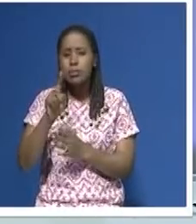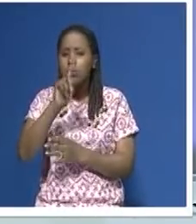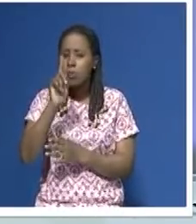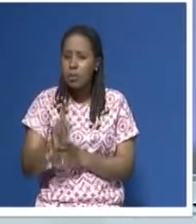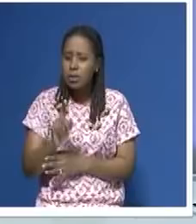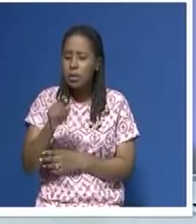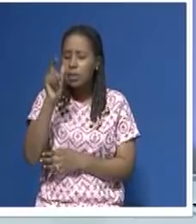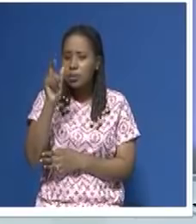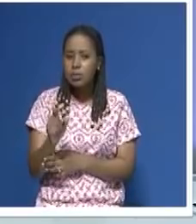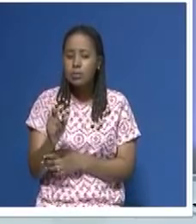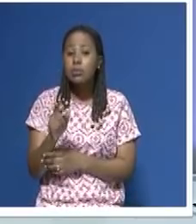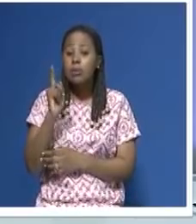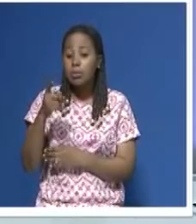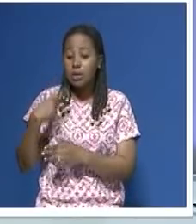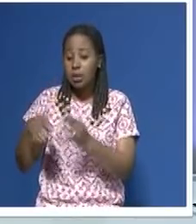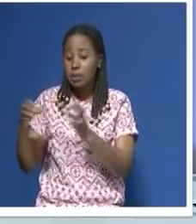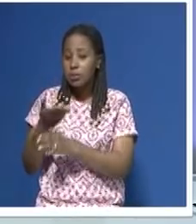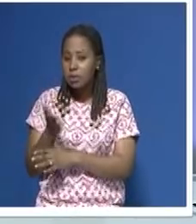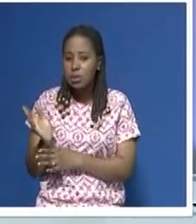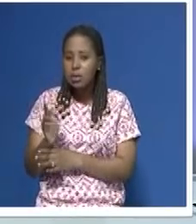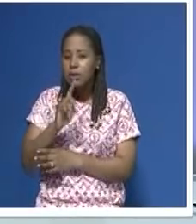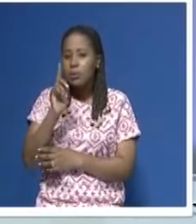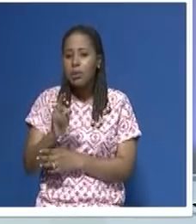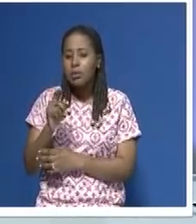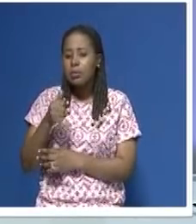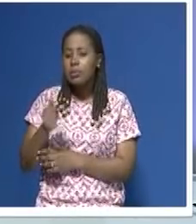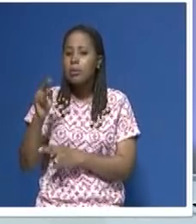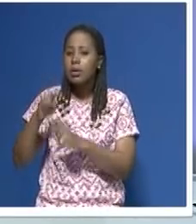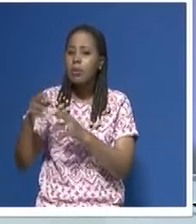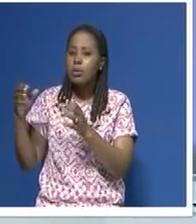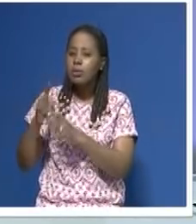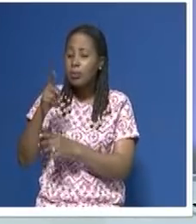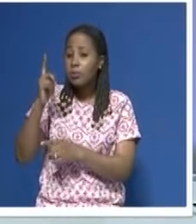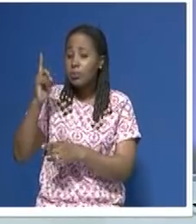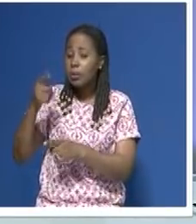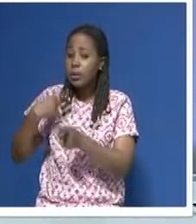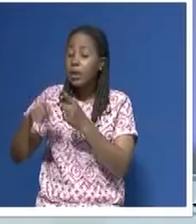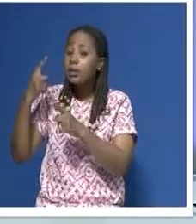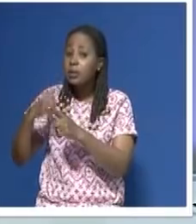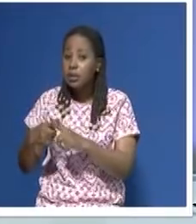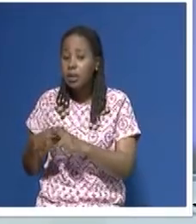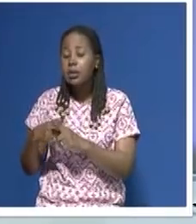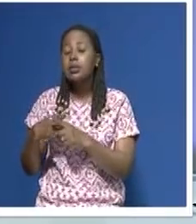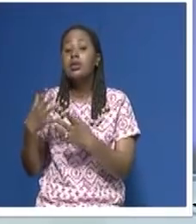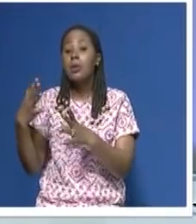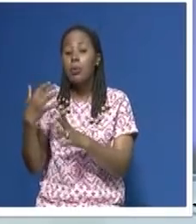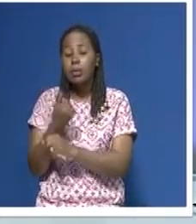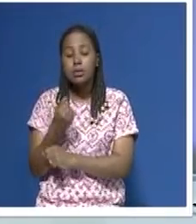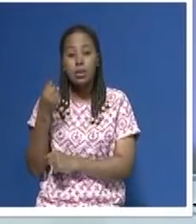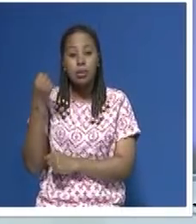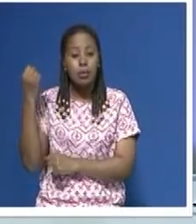kwenye kundi hili? Kwa nini wenyewe wamekuwa kwenye kundi la watu walio kwenye hatari zaidi ya kuwa na athari kubwa zaidi